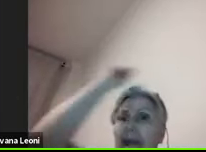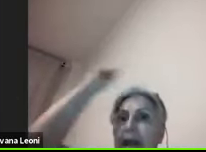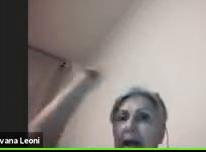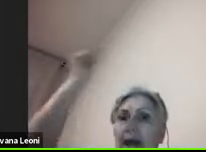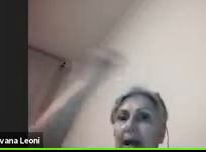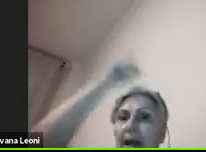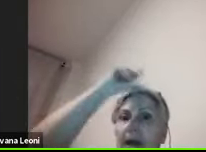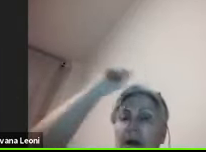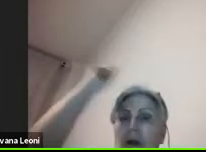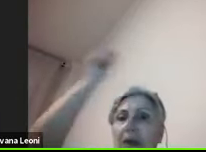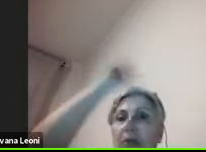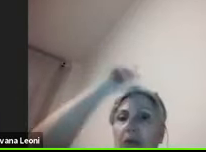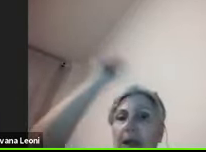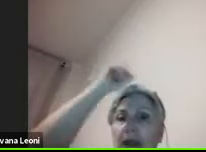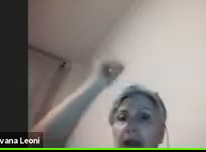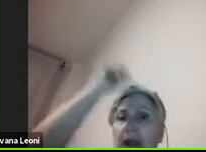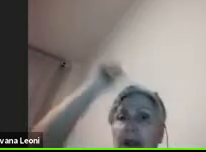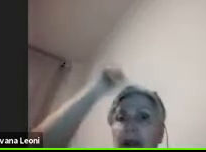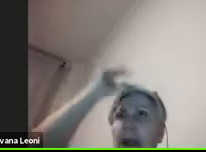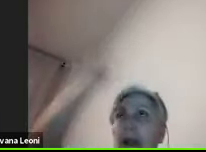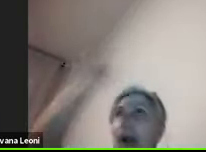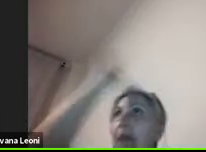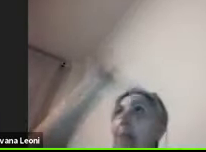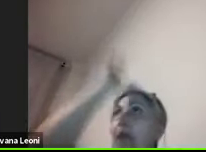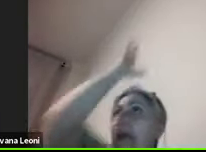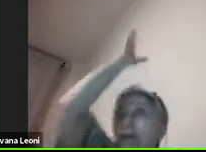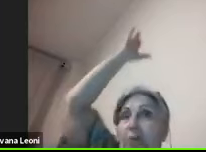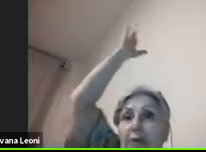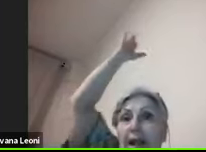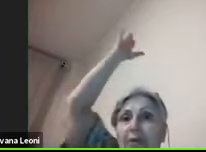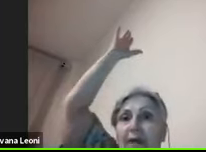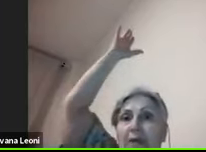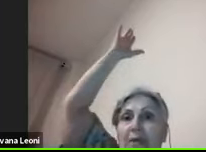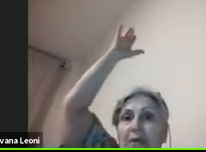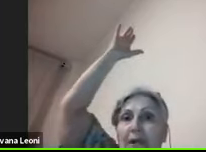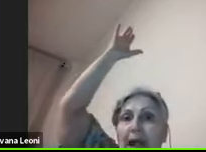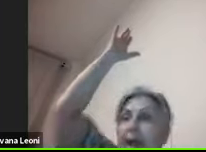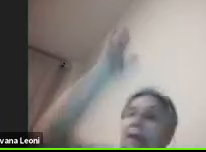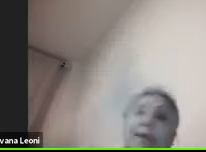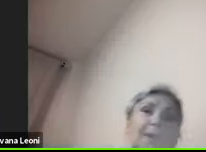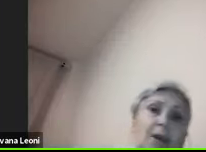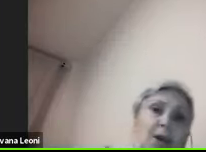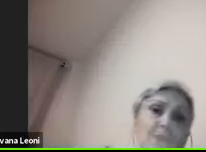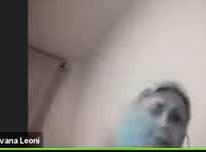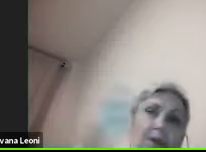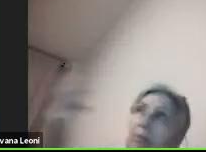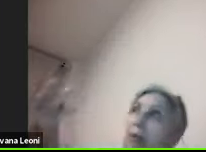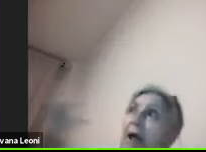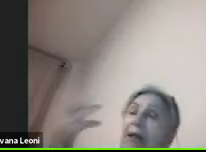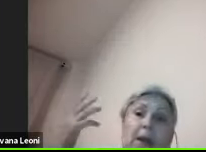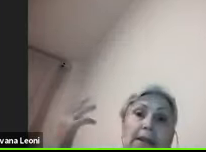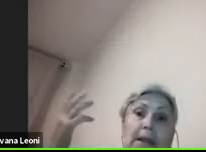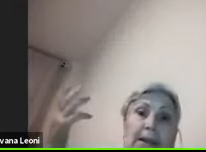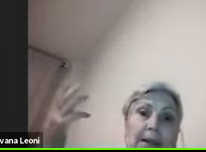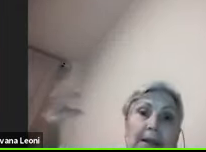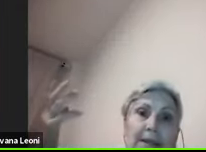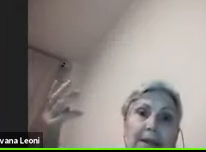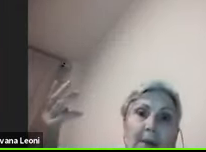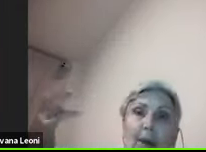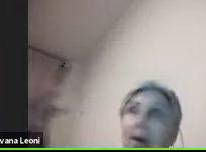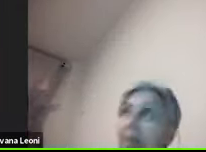faceva questa cosa così e poi si è allontanato verso l'alto. È stata una cosa di non è